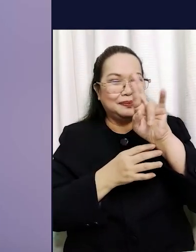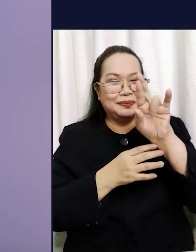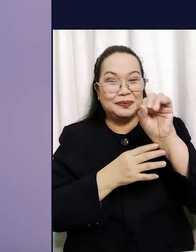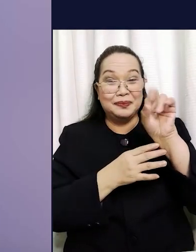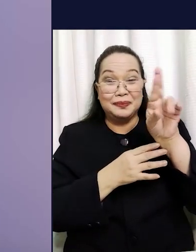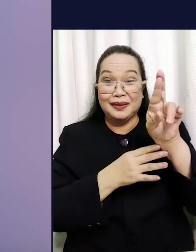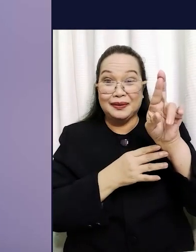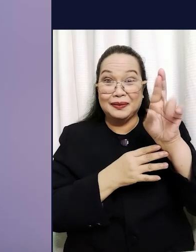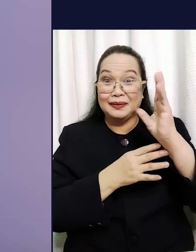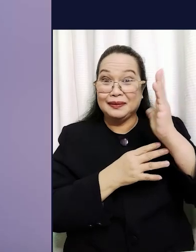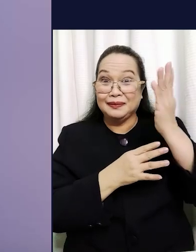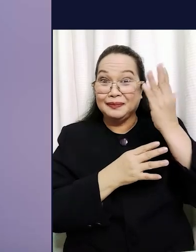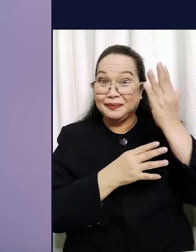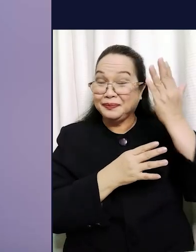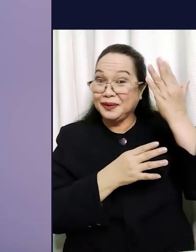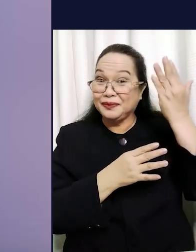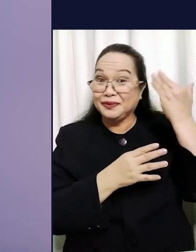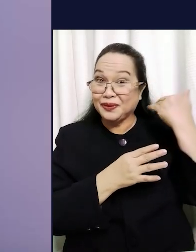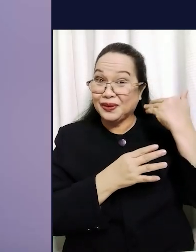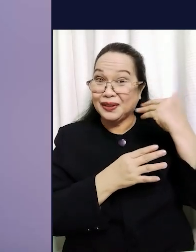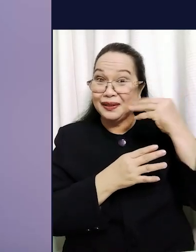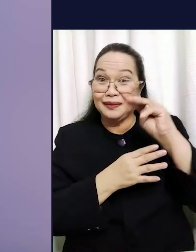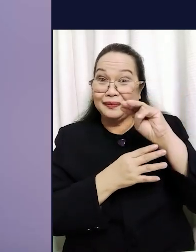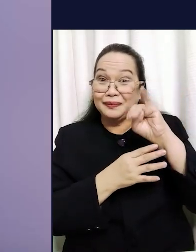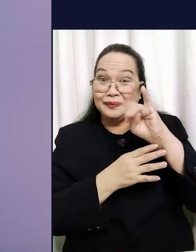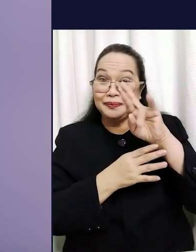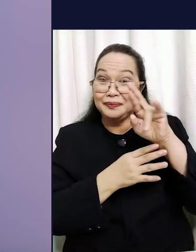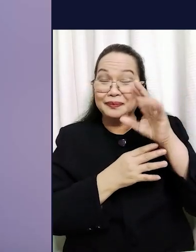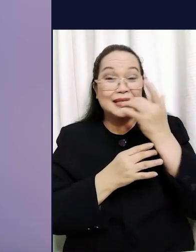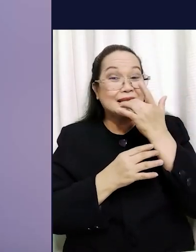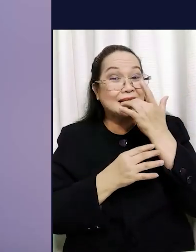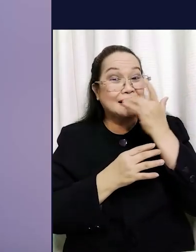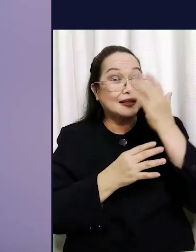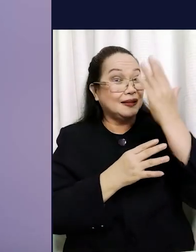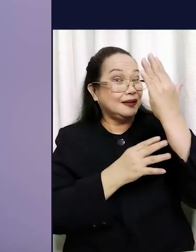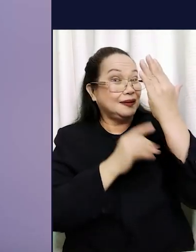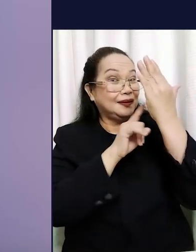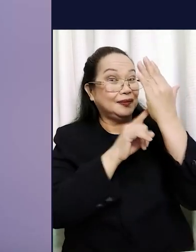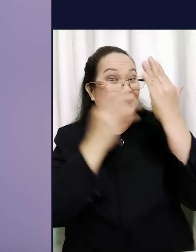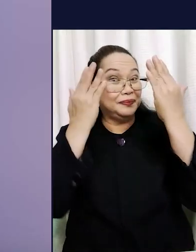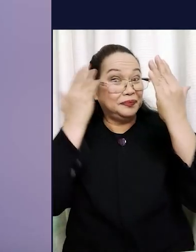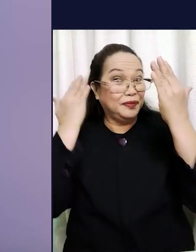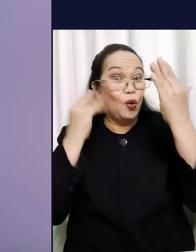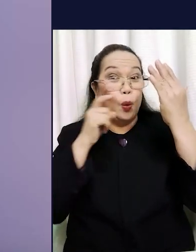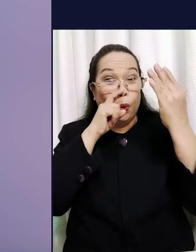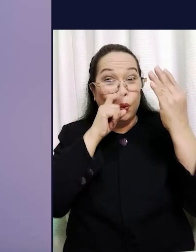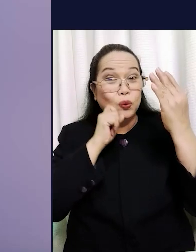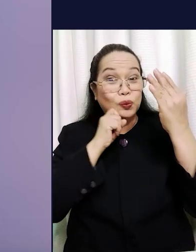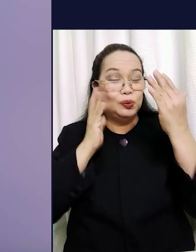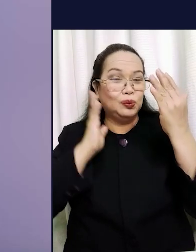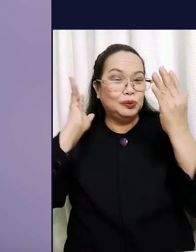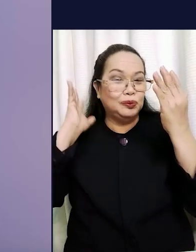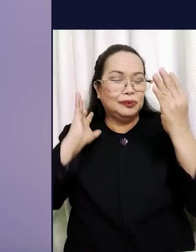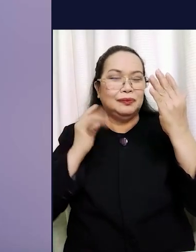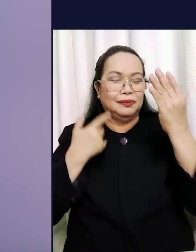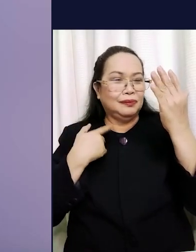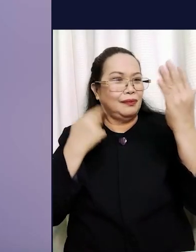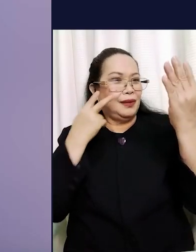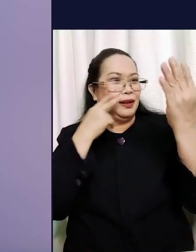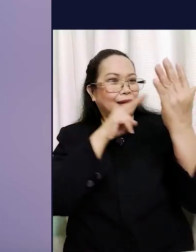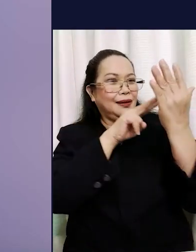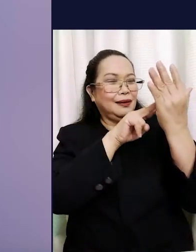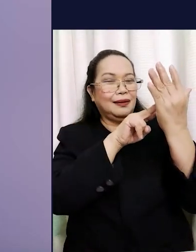no? Hinalintulad niya naman ngayon sa isang salamin. I see and I read a